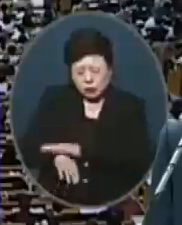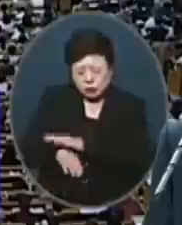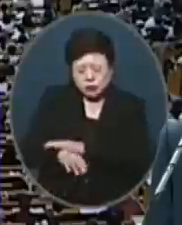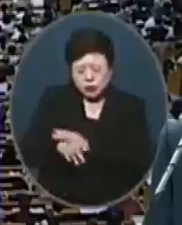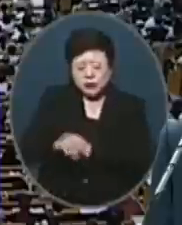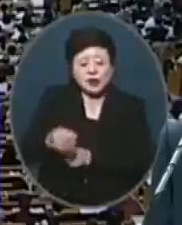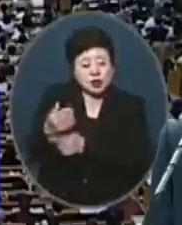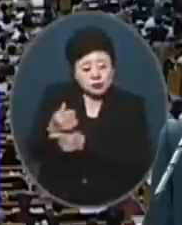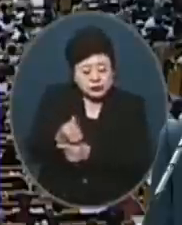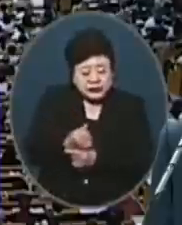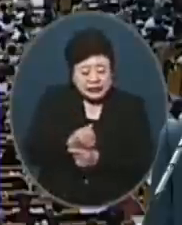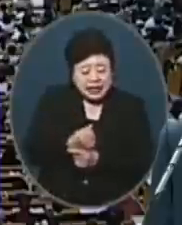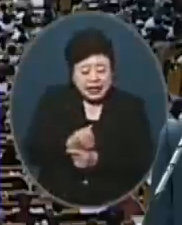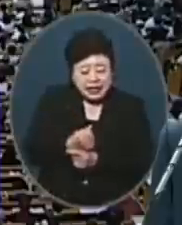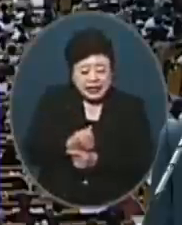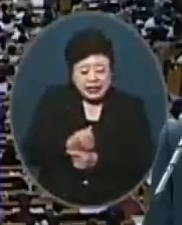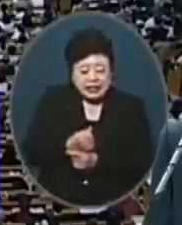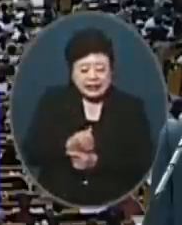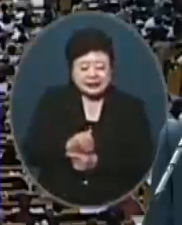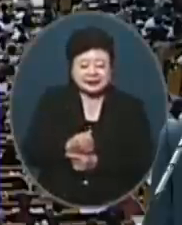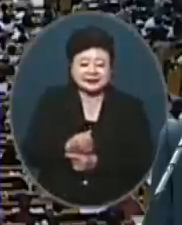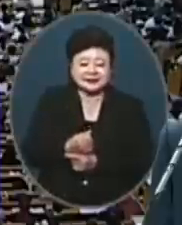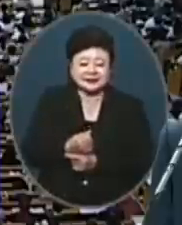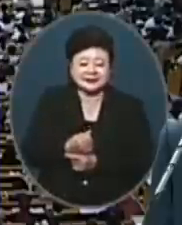어려운 오른손으로 너를 붙들리라.